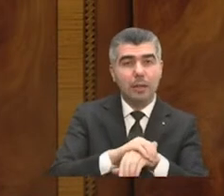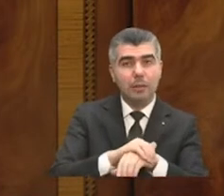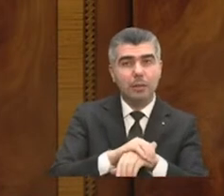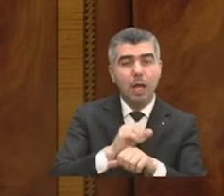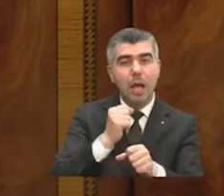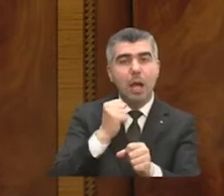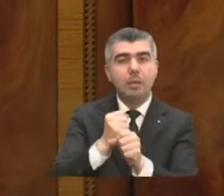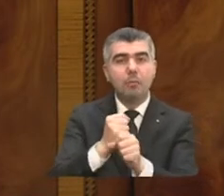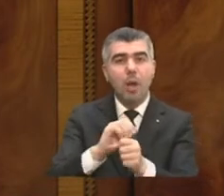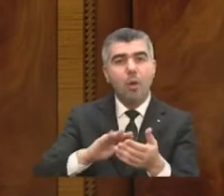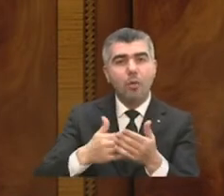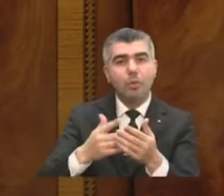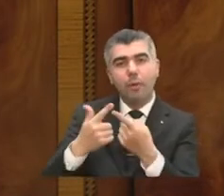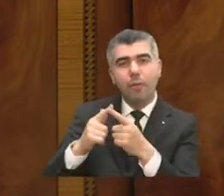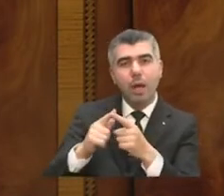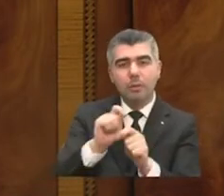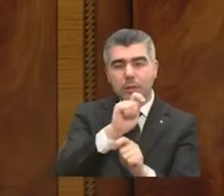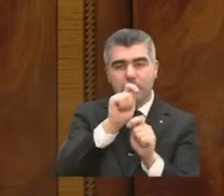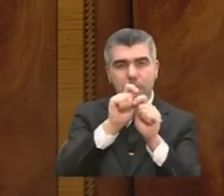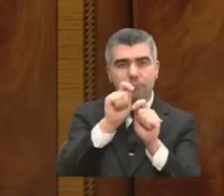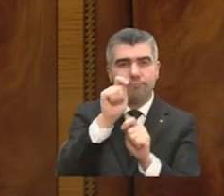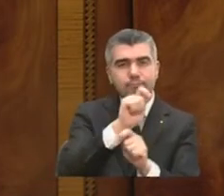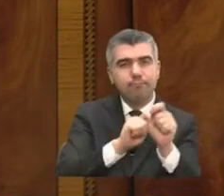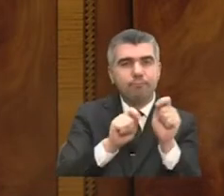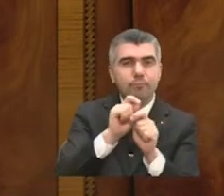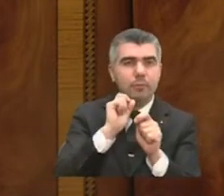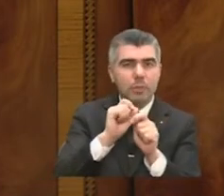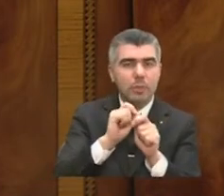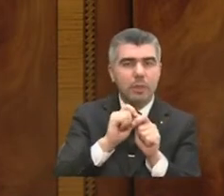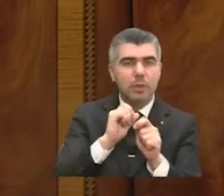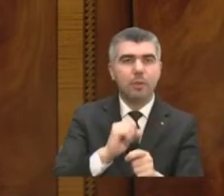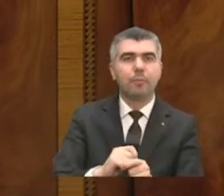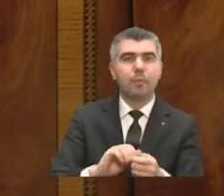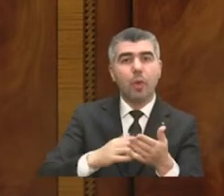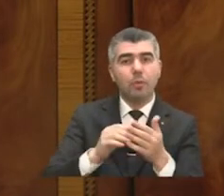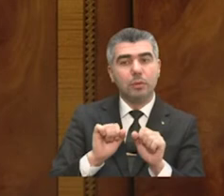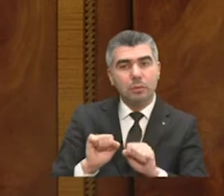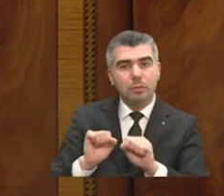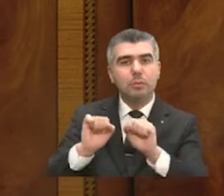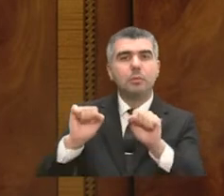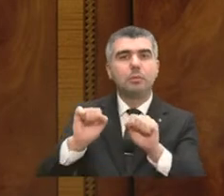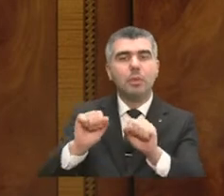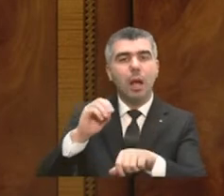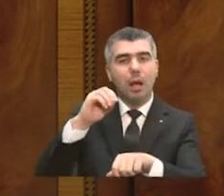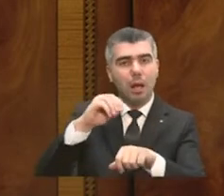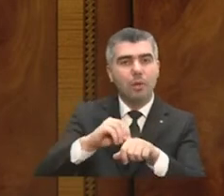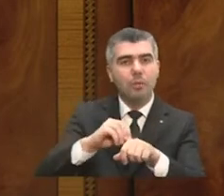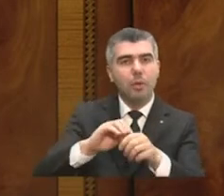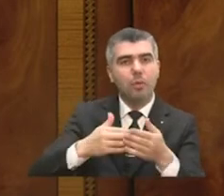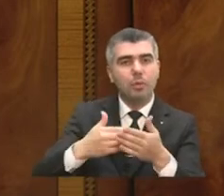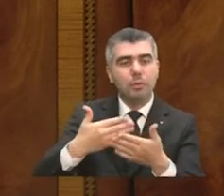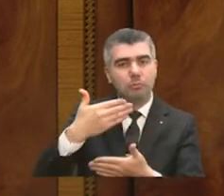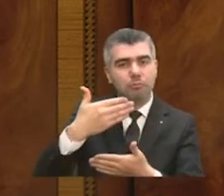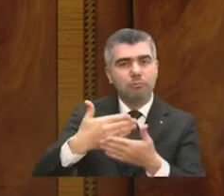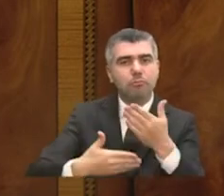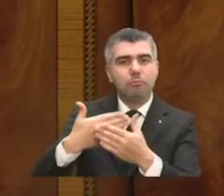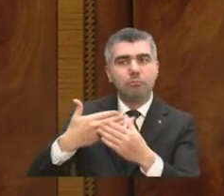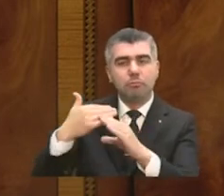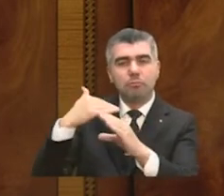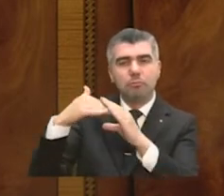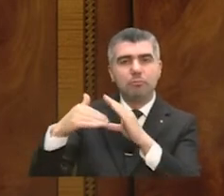à Melbourne, nous avons fait face et nous avons défendu des